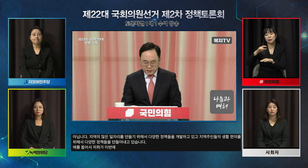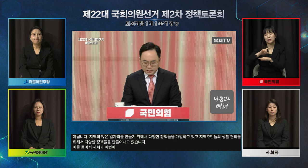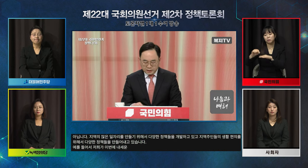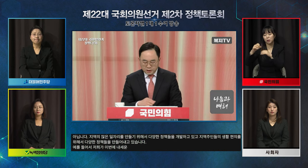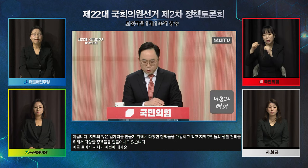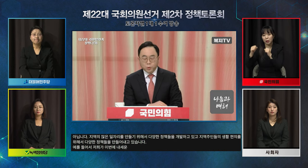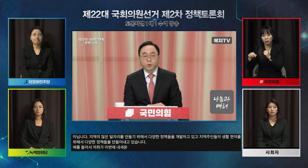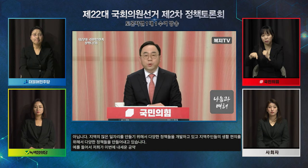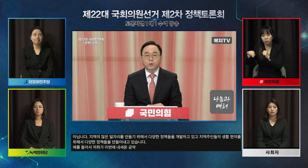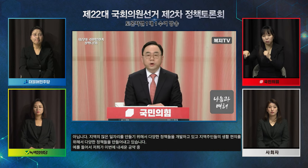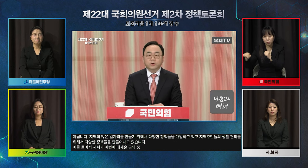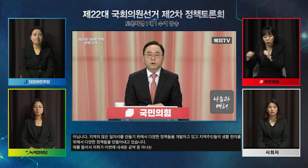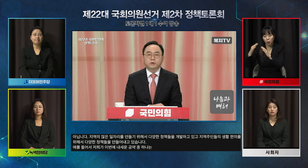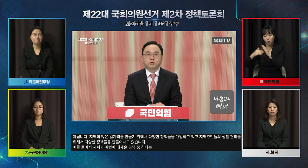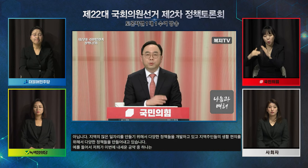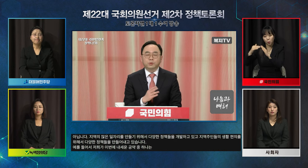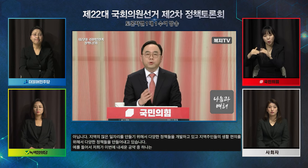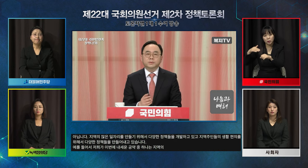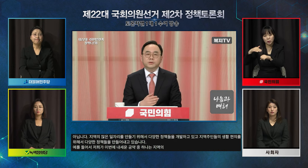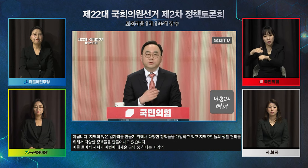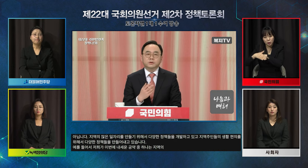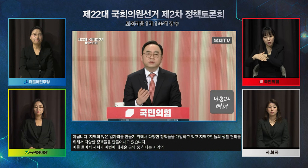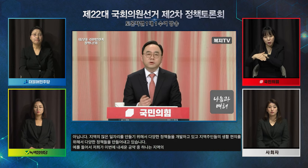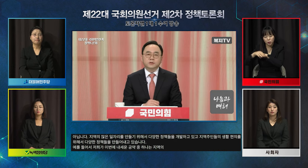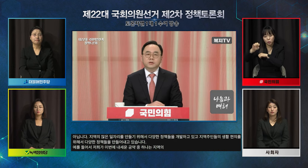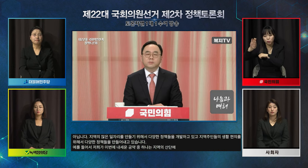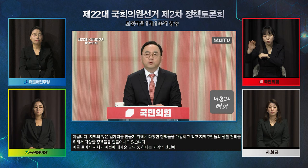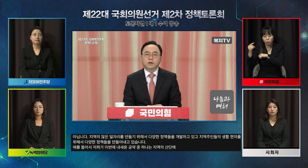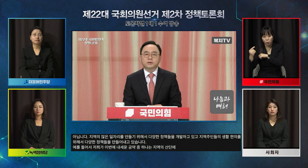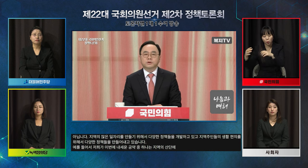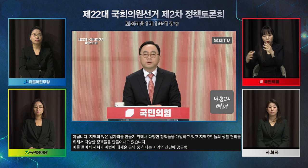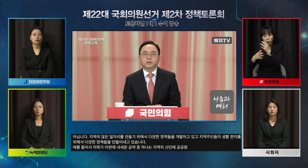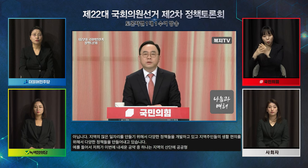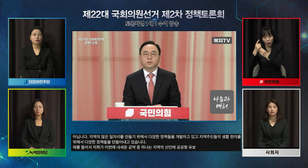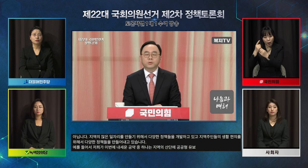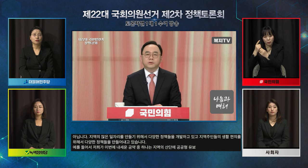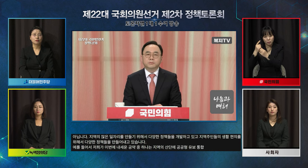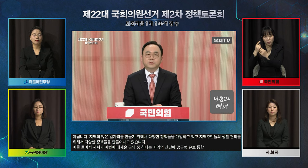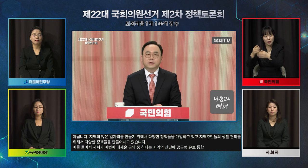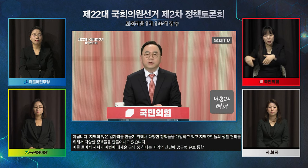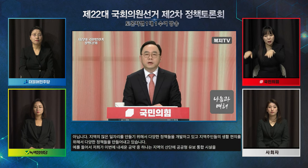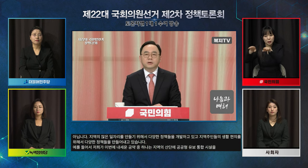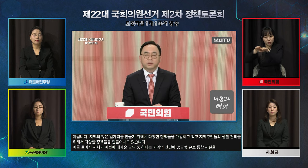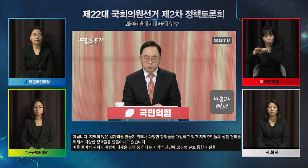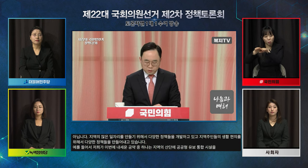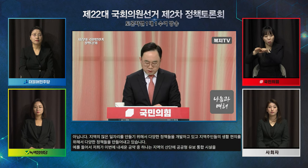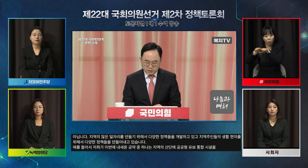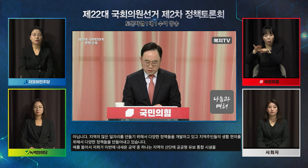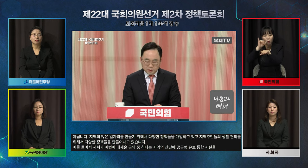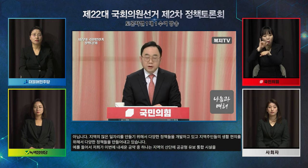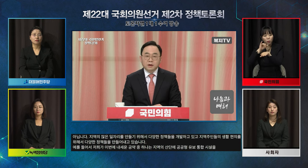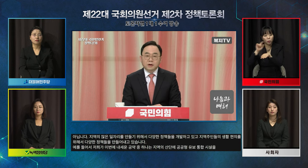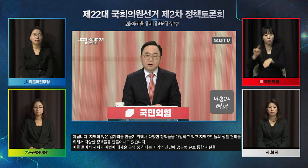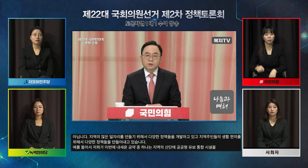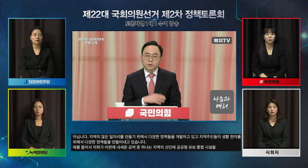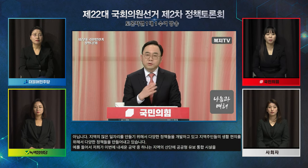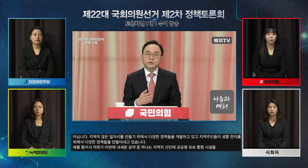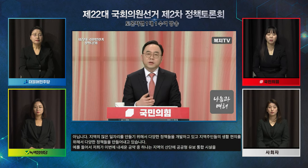산단에 공공형 유보통합시설을 설치 의무화하는 정책을 내놓고 있습니다. 그 이유는